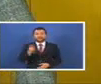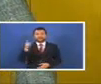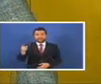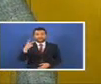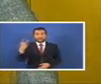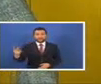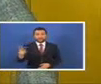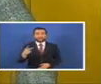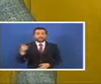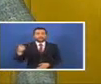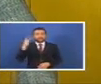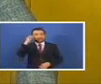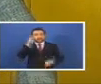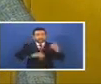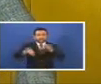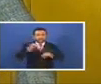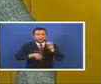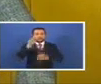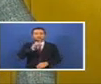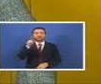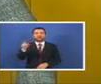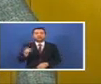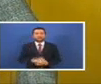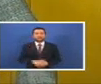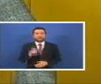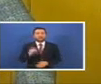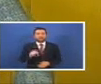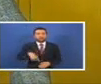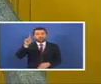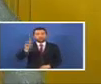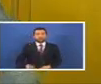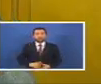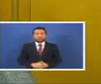Sizin hurafeleriniz yüzünden. Bugün